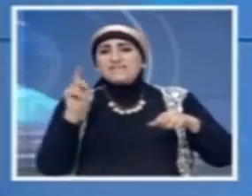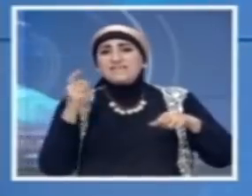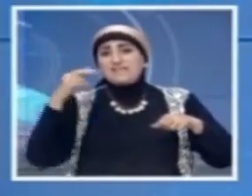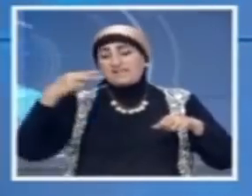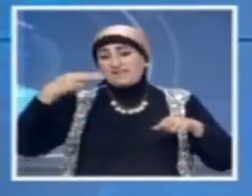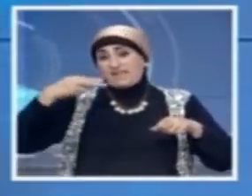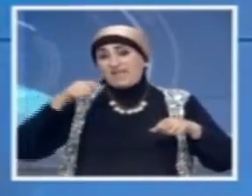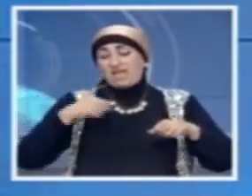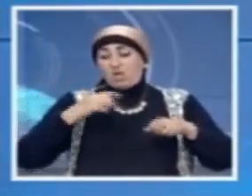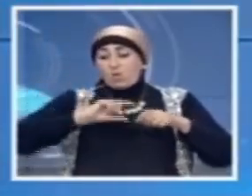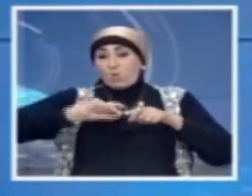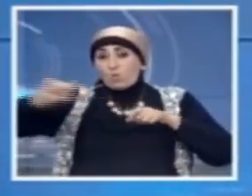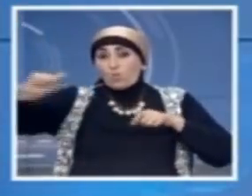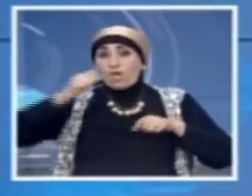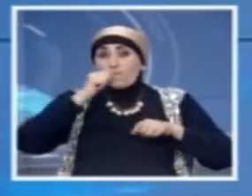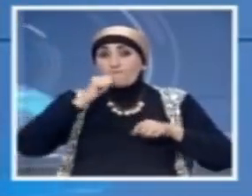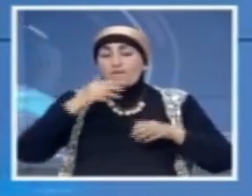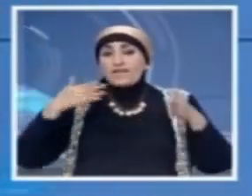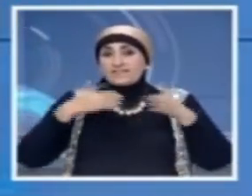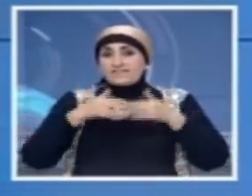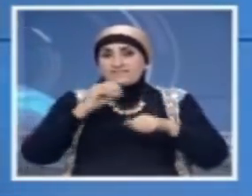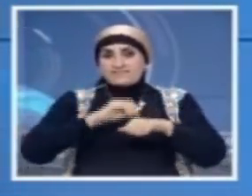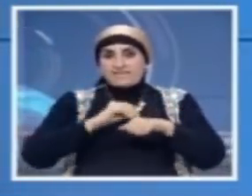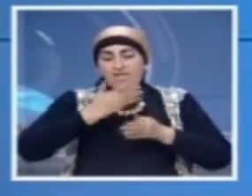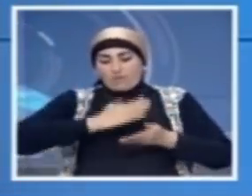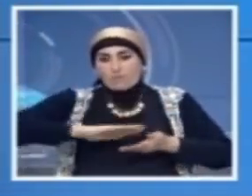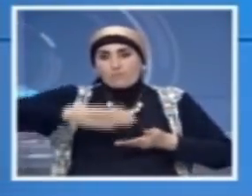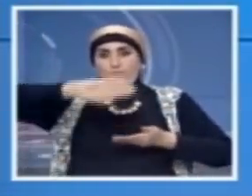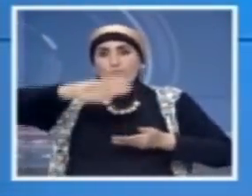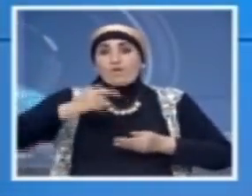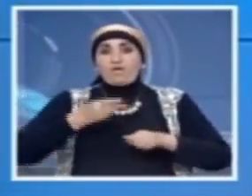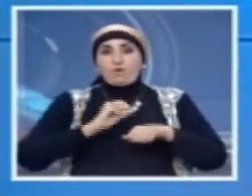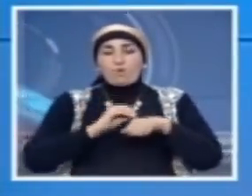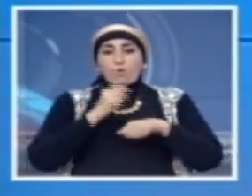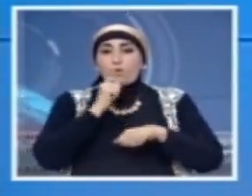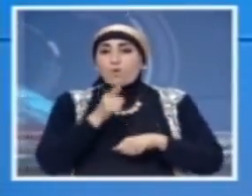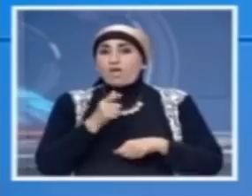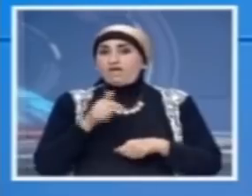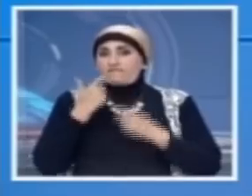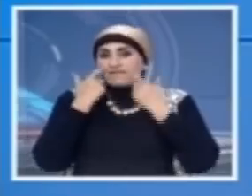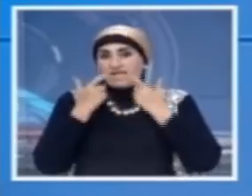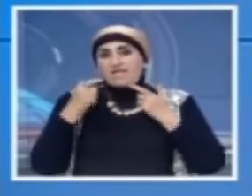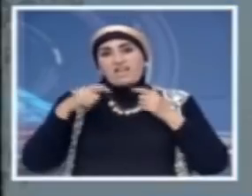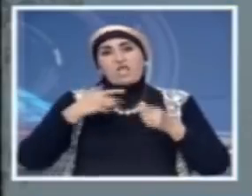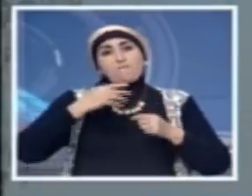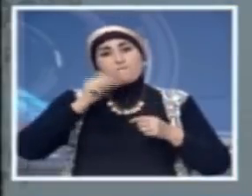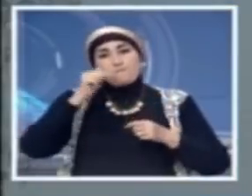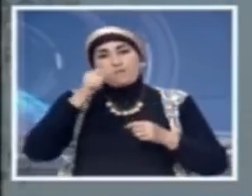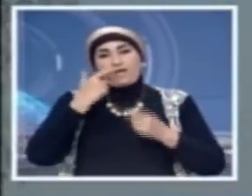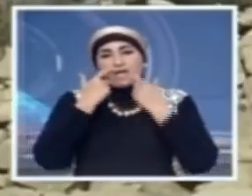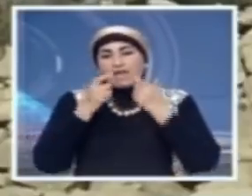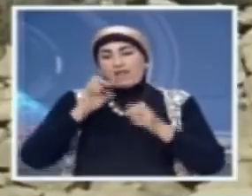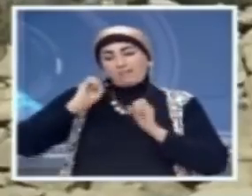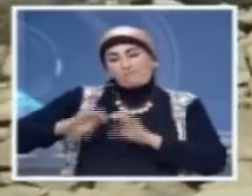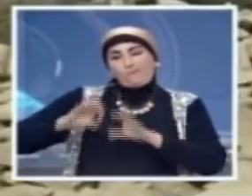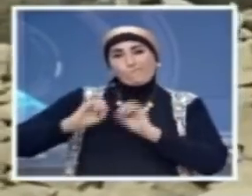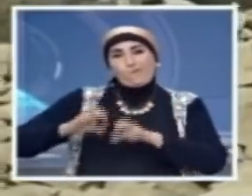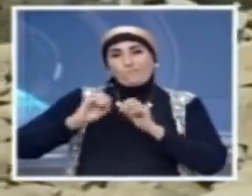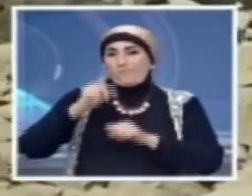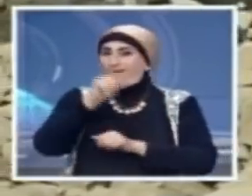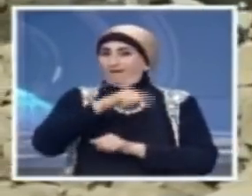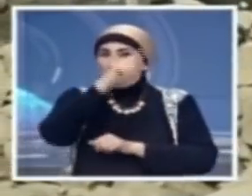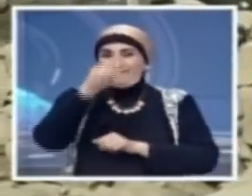المياه وتوصيل المياه لنهاية الترع. وحث وزير الري المواطنين على الحفاظ على المجاري المائية وحمايتها من